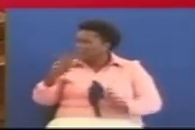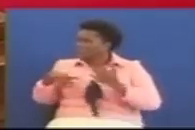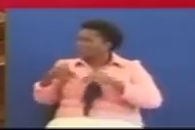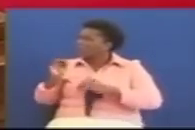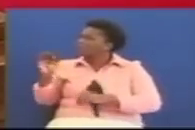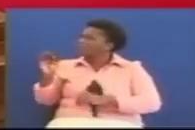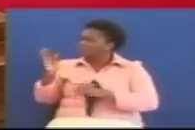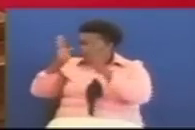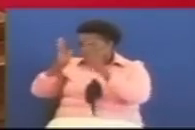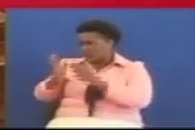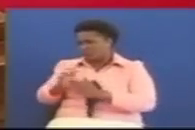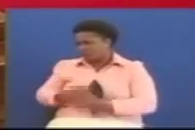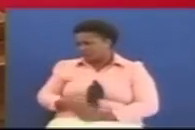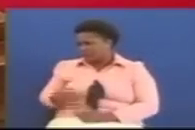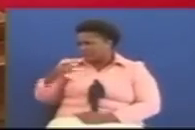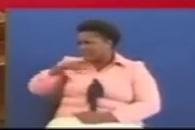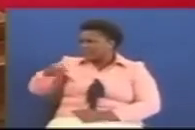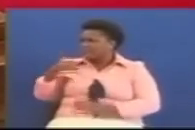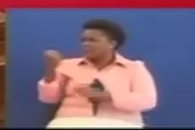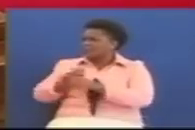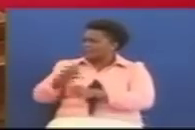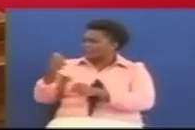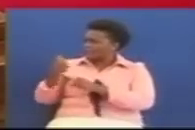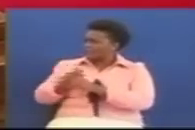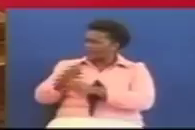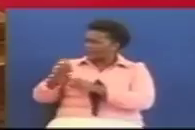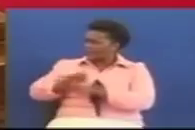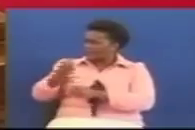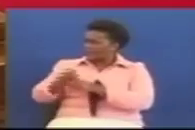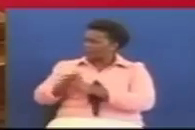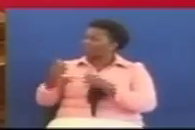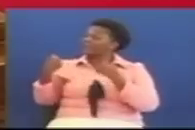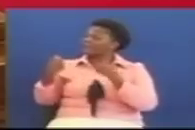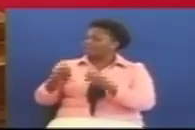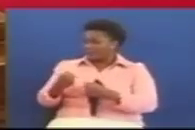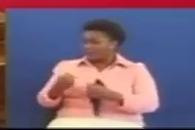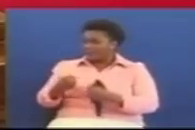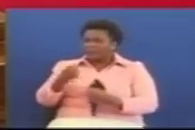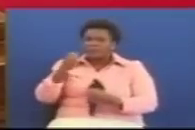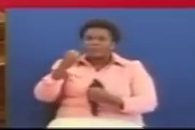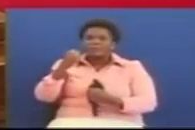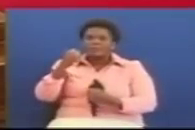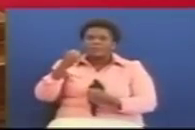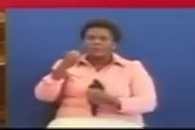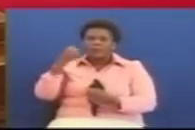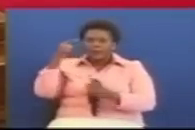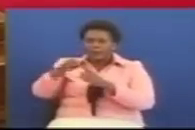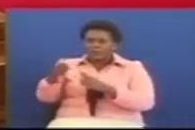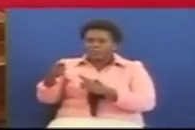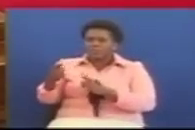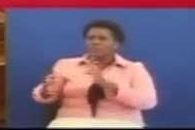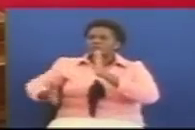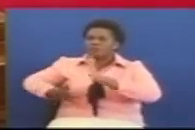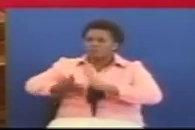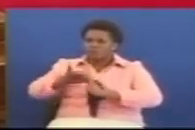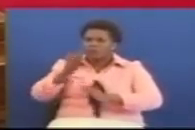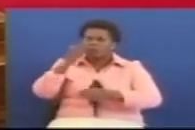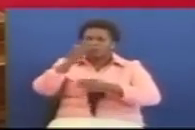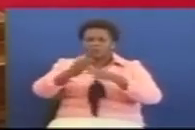kwamba tutafanya kila jitihada ya kuendeleza ujenzi wa mahakama ya kila wilaya hapo